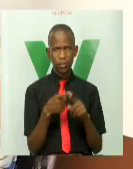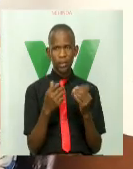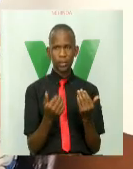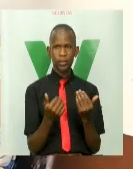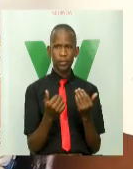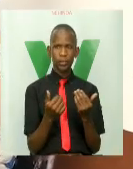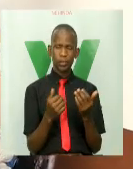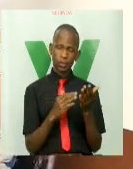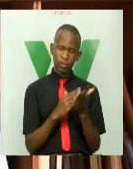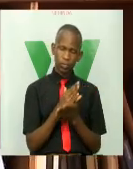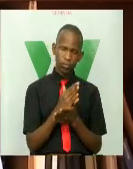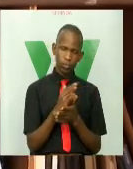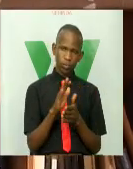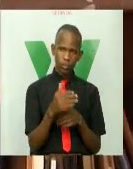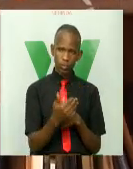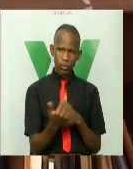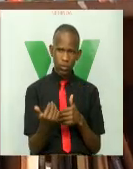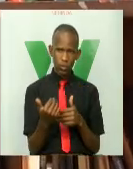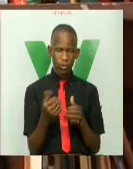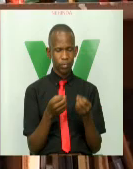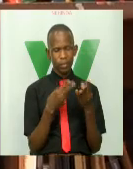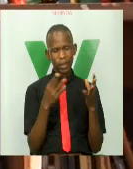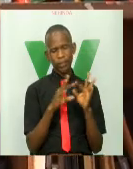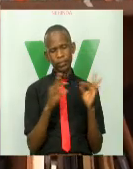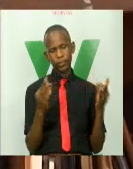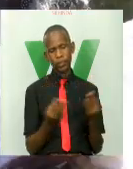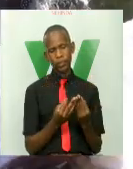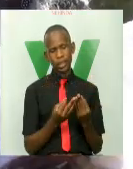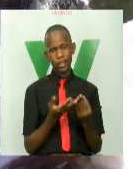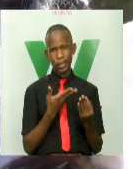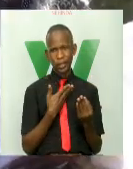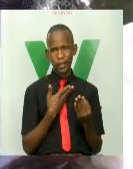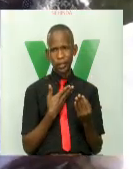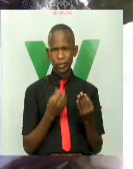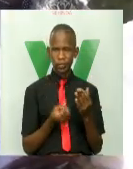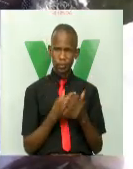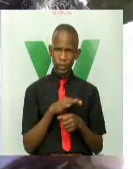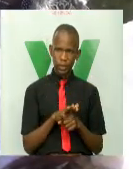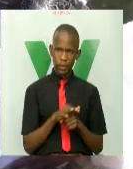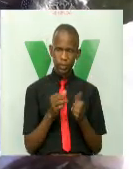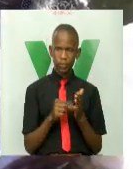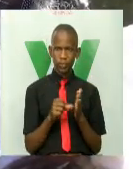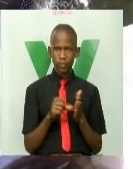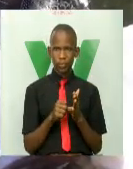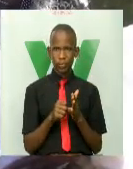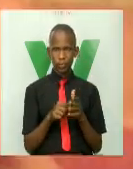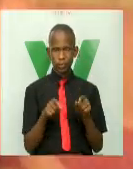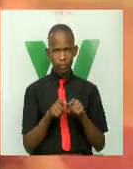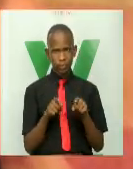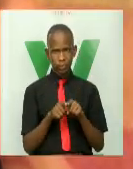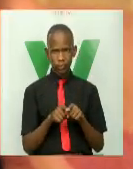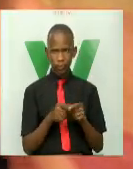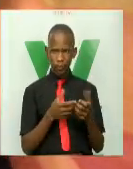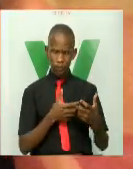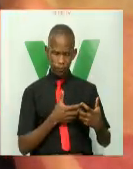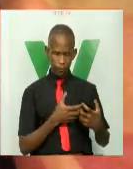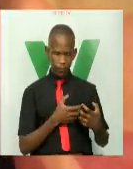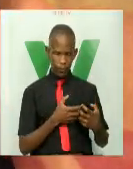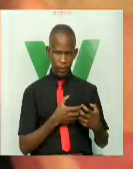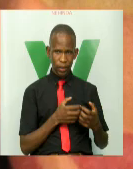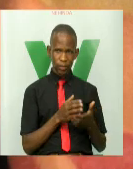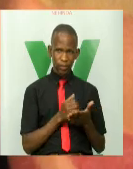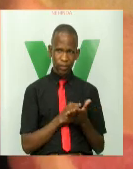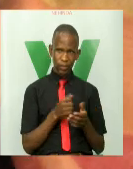abana bakwase abateganisa amakaminja abana bona barwire. Ebyo bikiriaho okwonsya abaana burkire nekibahweraho